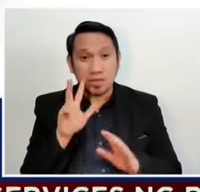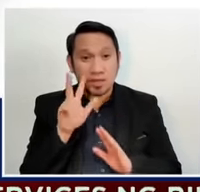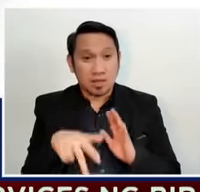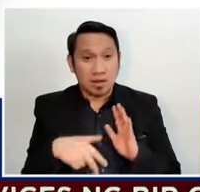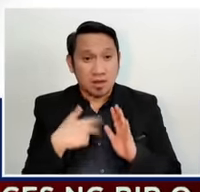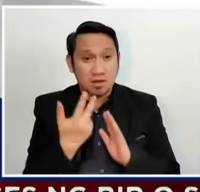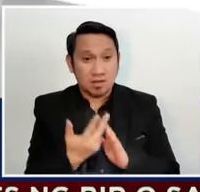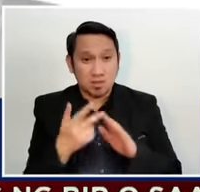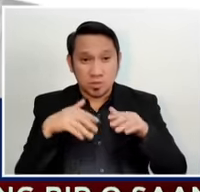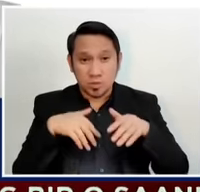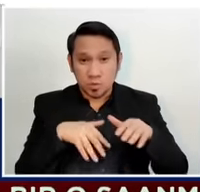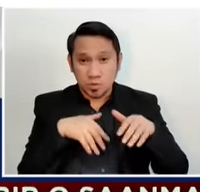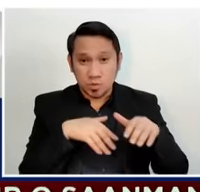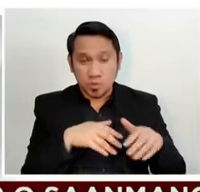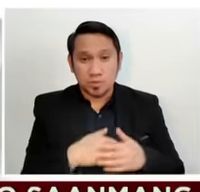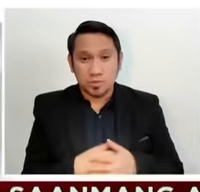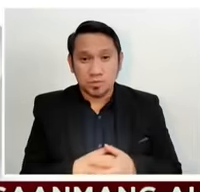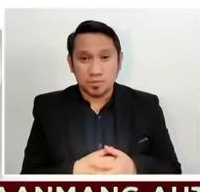ang prosesyon.